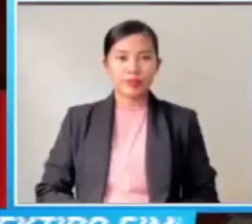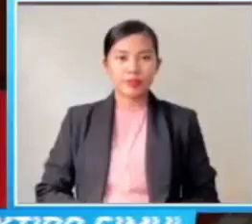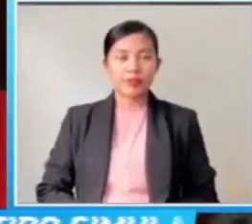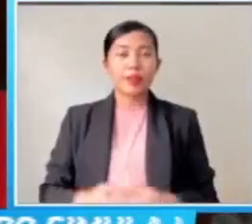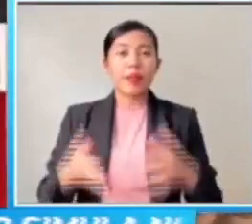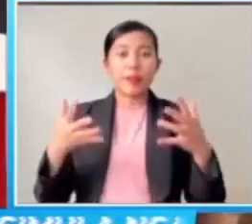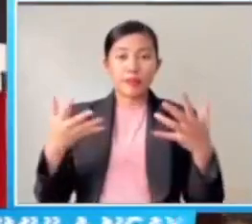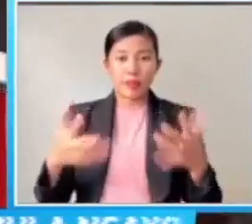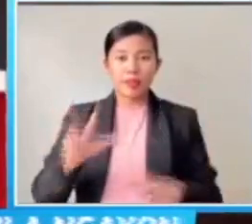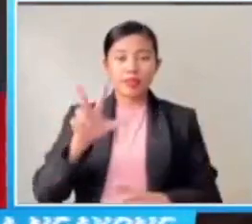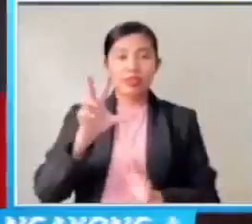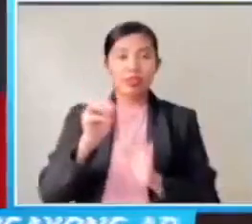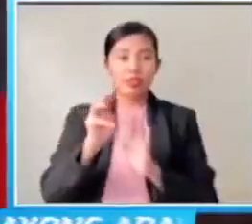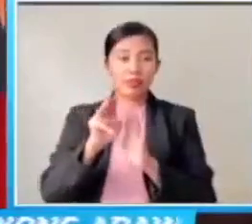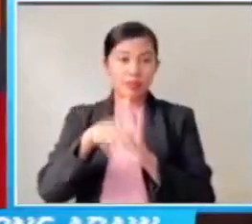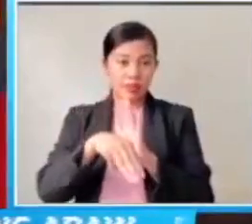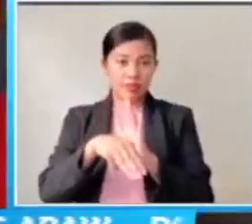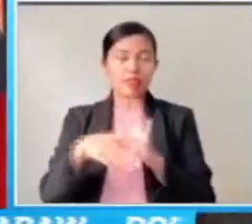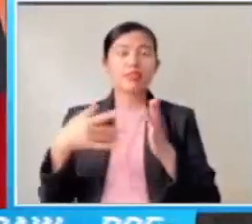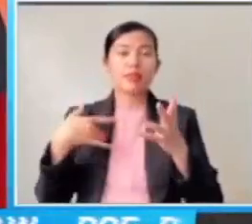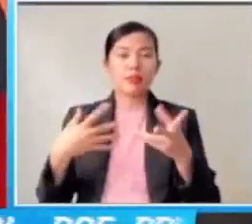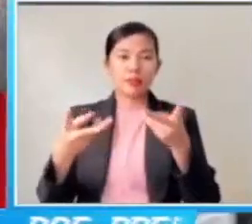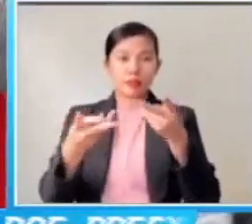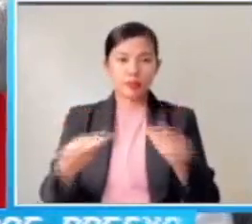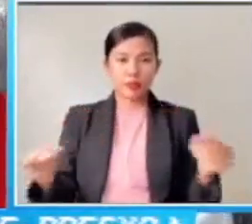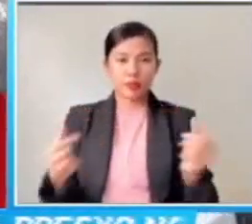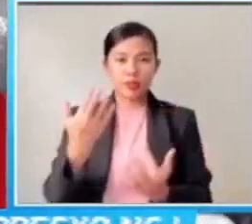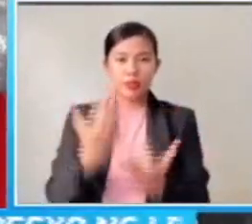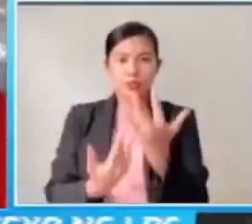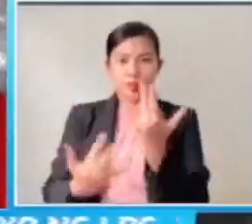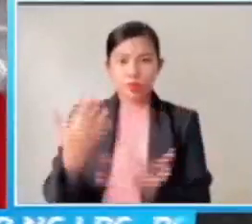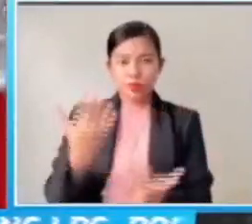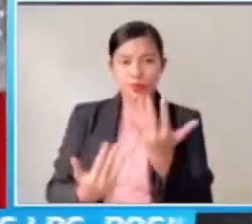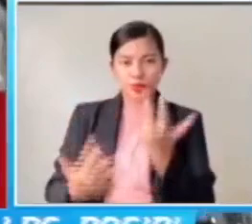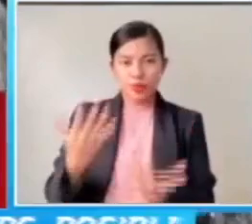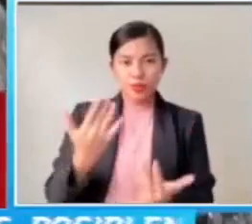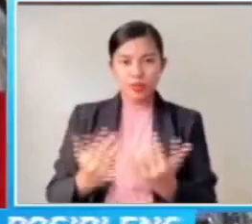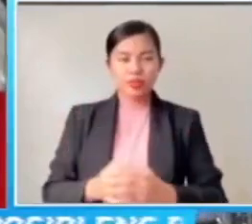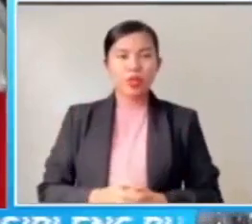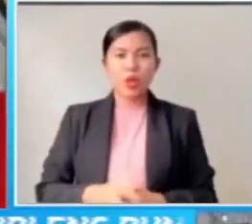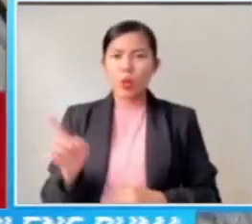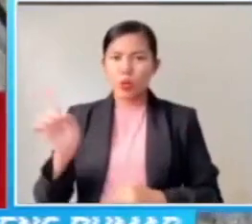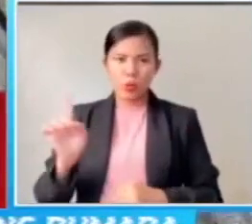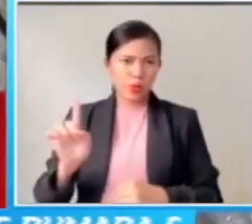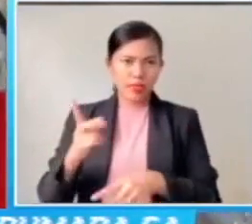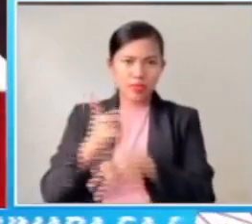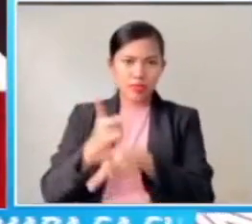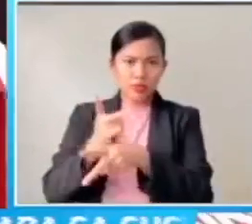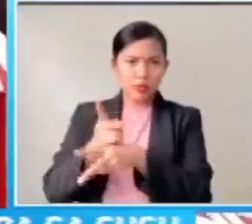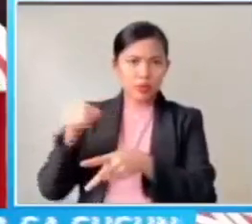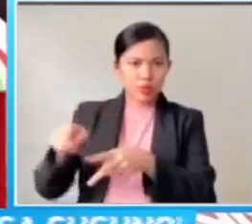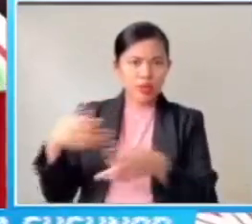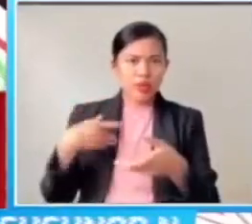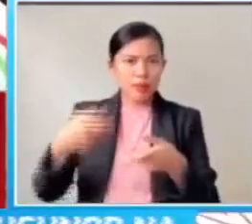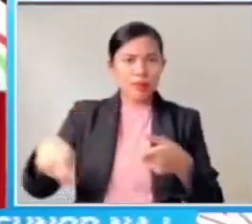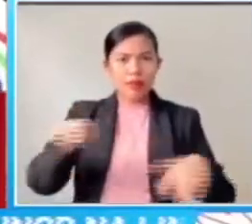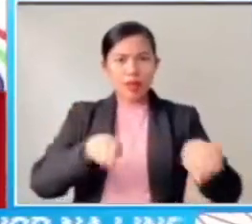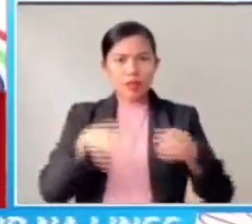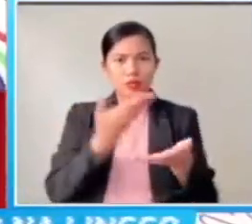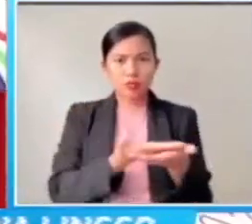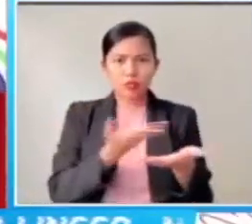under control. Ayon sa BFP, naglalaman ang warehouse ng mga nire-repack na toothpaste, hand soap at shampoo. Siguro yung sa